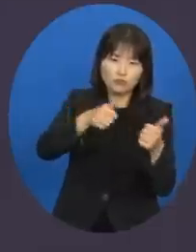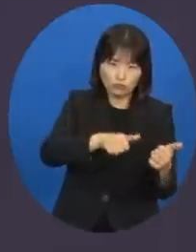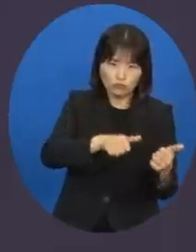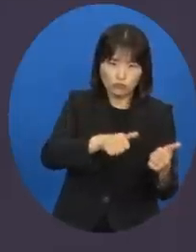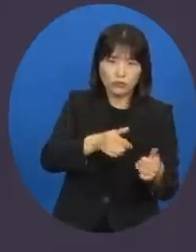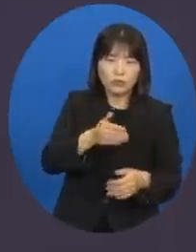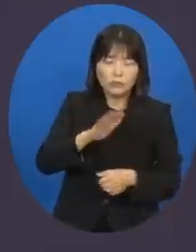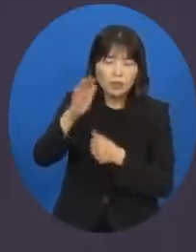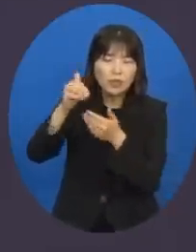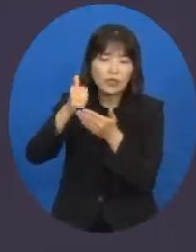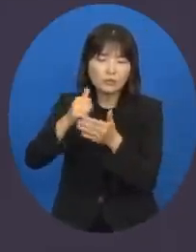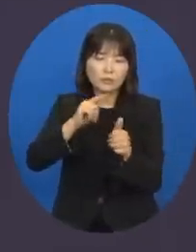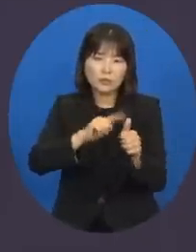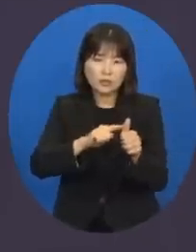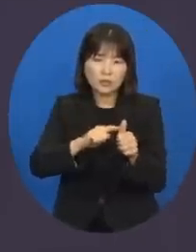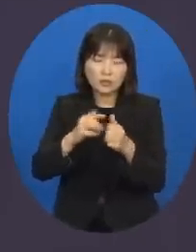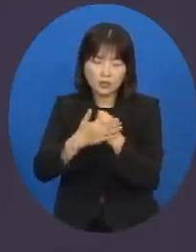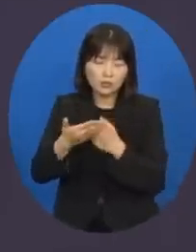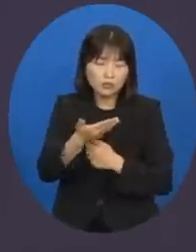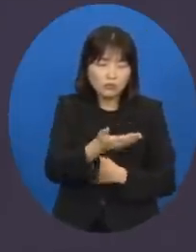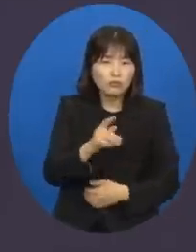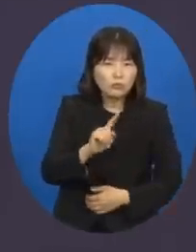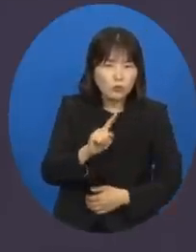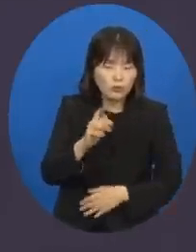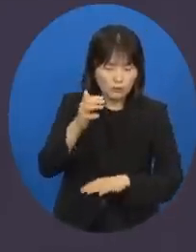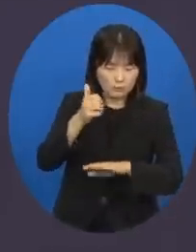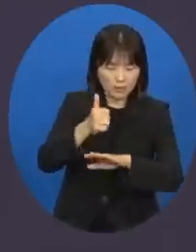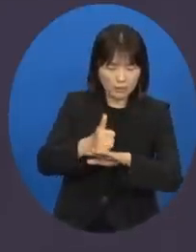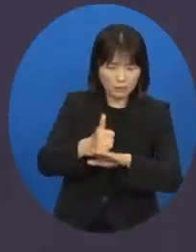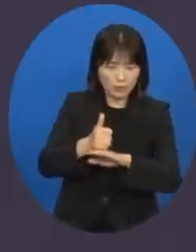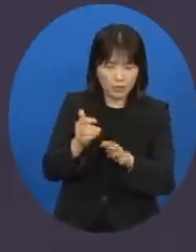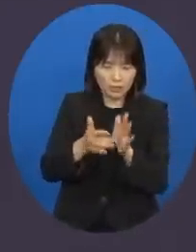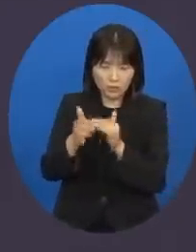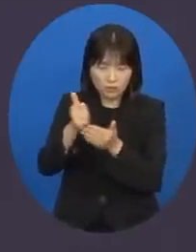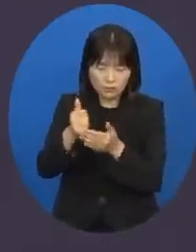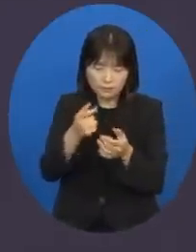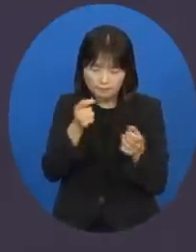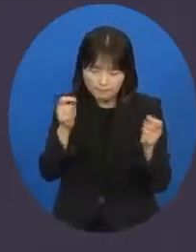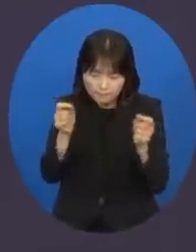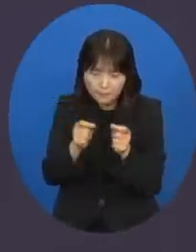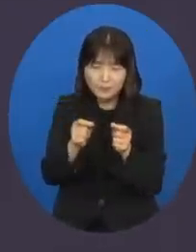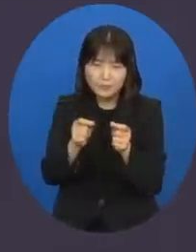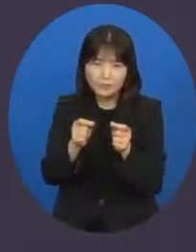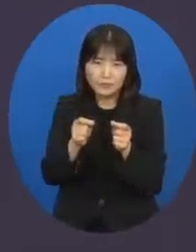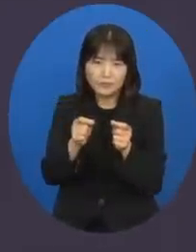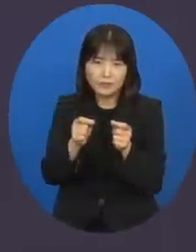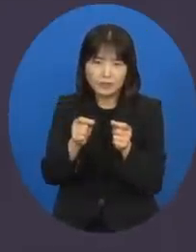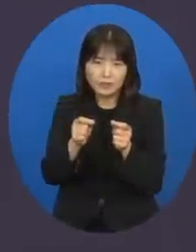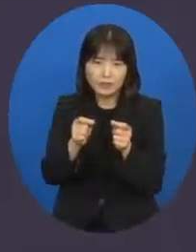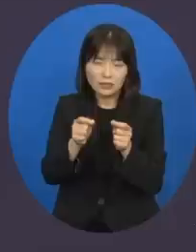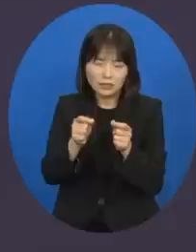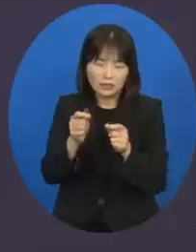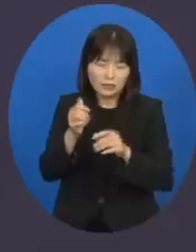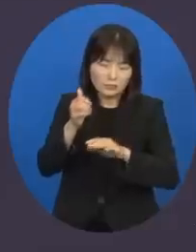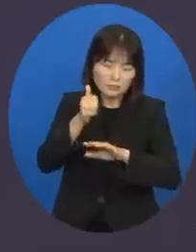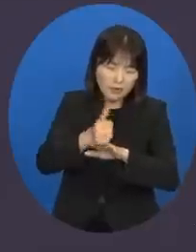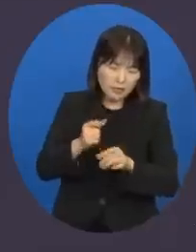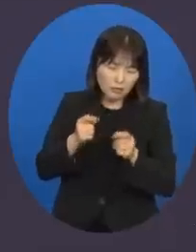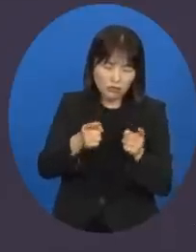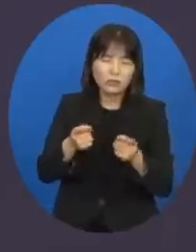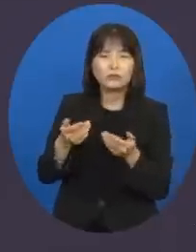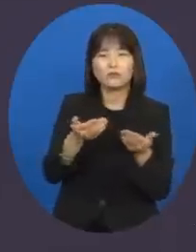하나님이 그에게 어떤 은혜를 주셨어요? 마지막에는 예수님과 가장 가까이 있는 그 마지막 찬스를 주셨다는